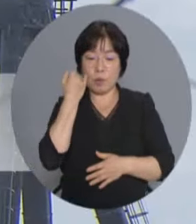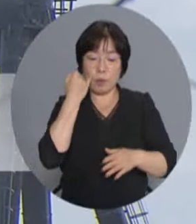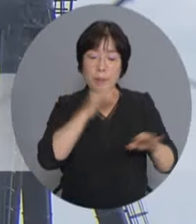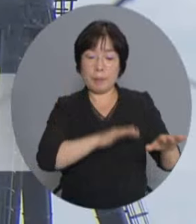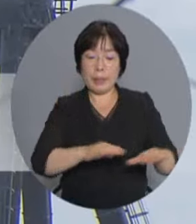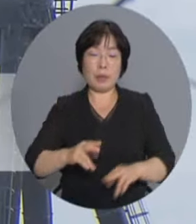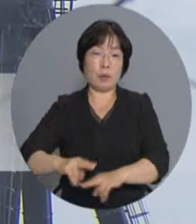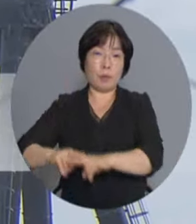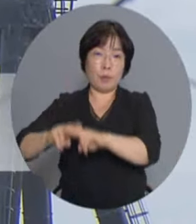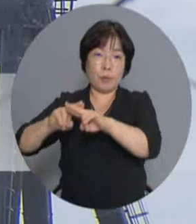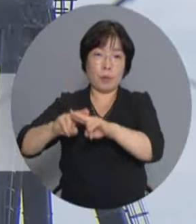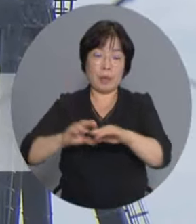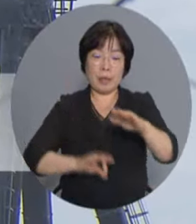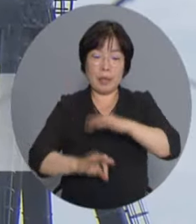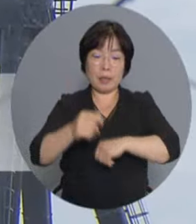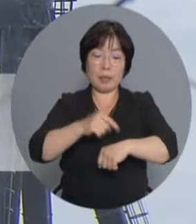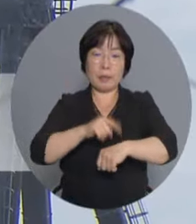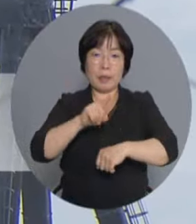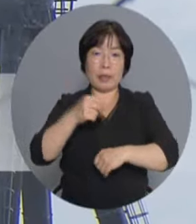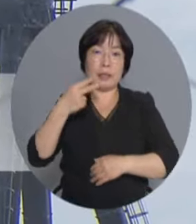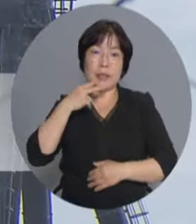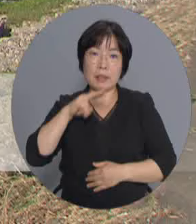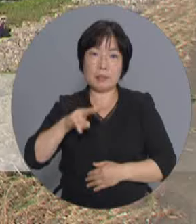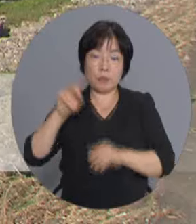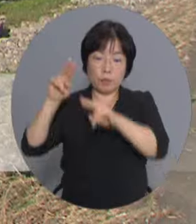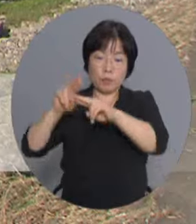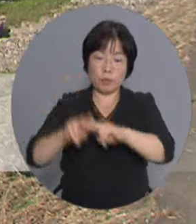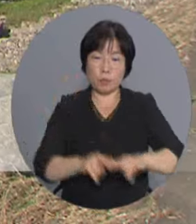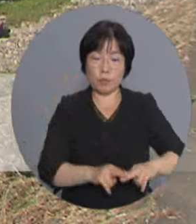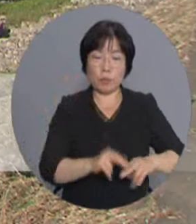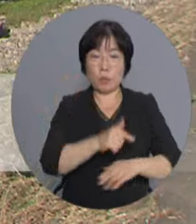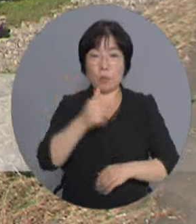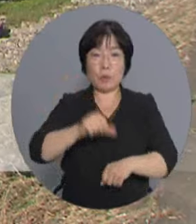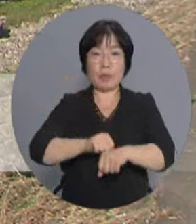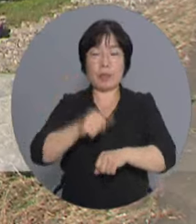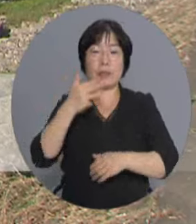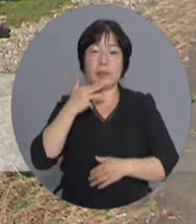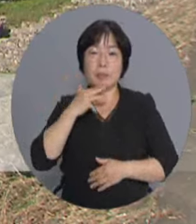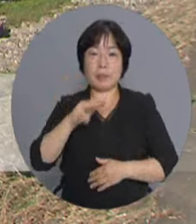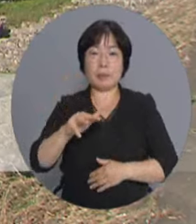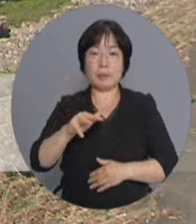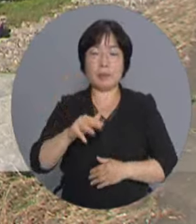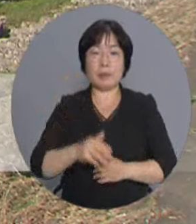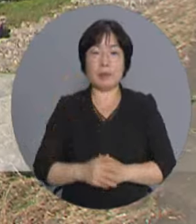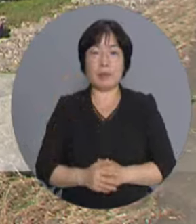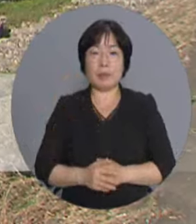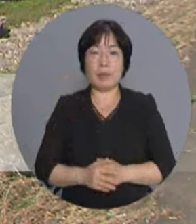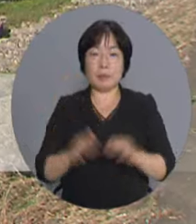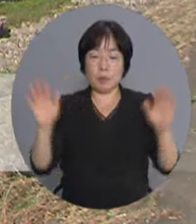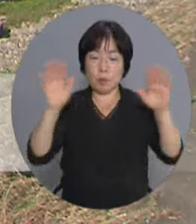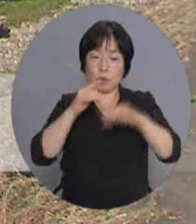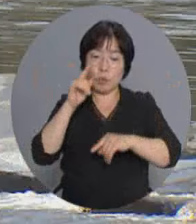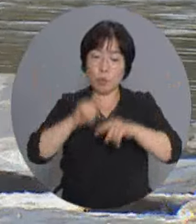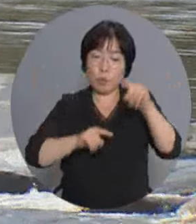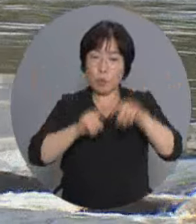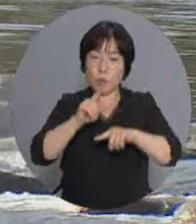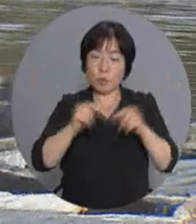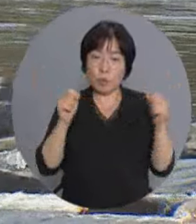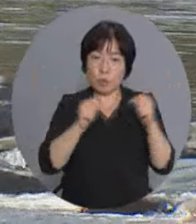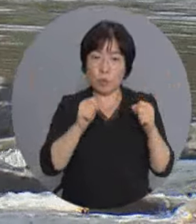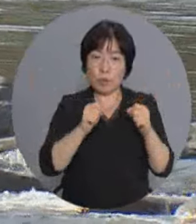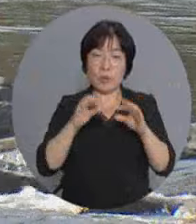내일 여수의 만조 시각은 오전 11시 2분, 간조 시각은 오후 5시 8분입니다. 이번 주 목요일까지는